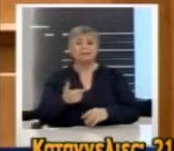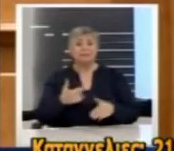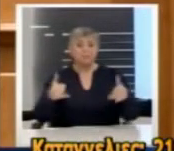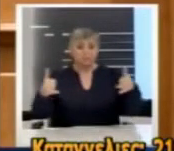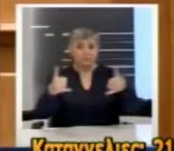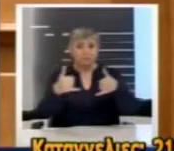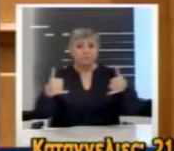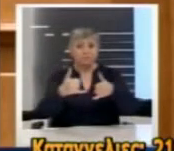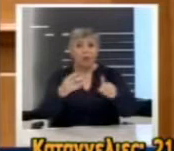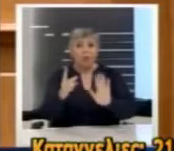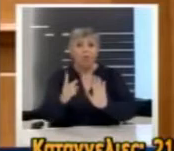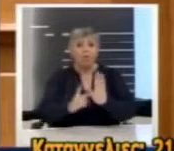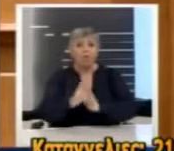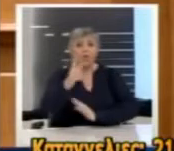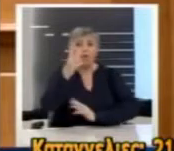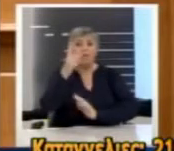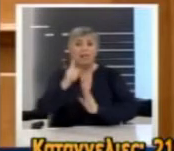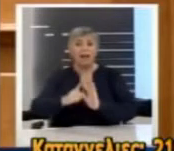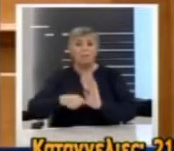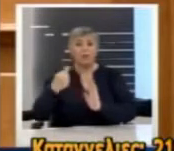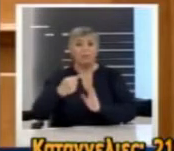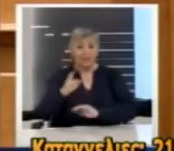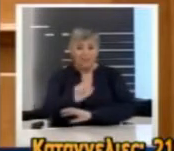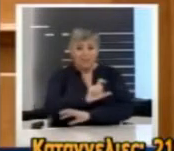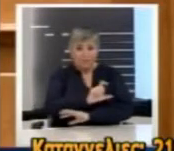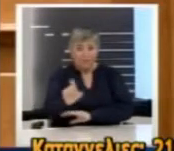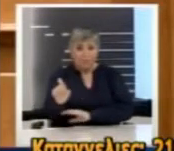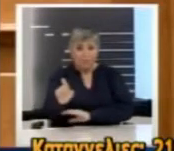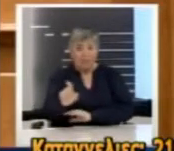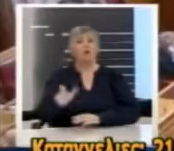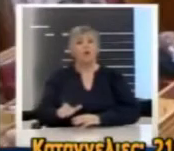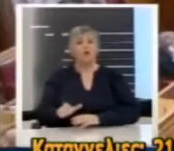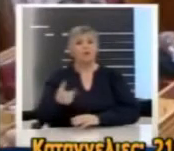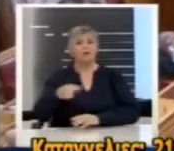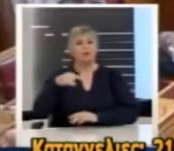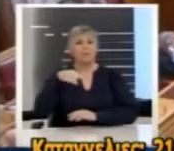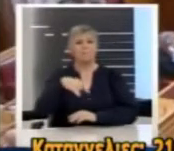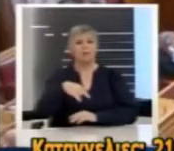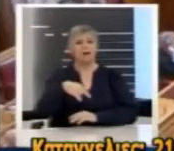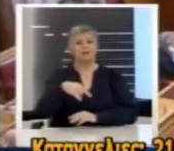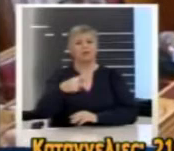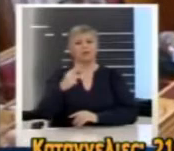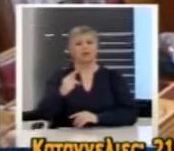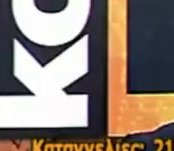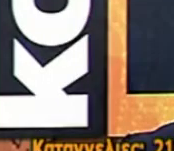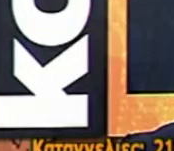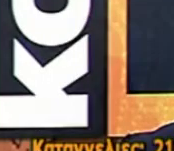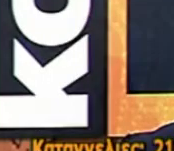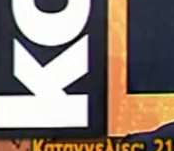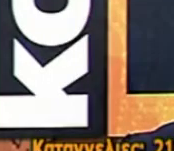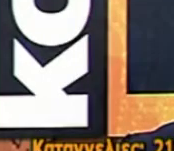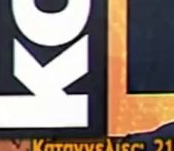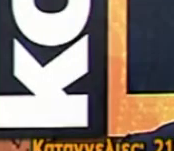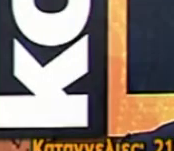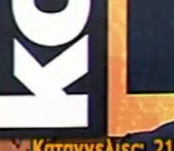12 φορές, στο διάστημα μίας εβδομάδος, ο κύριος Καμένος με τον Ισοβίτη.